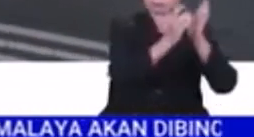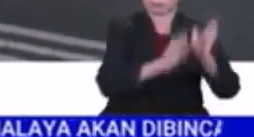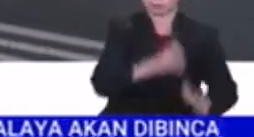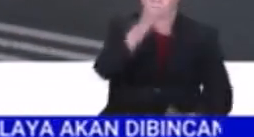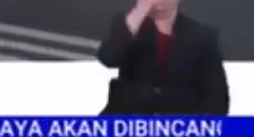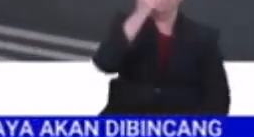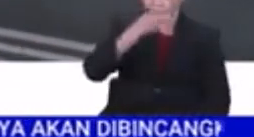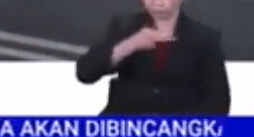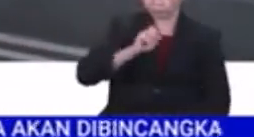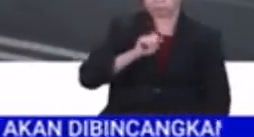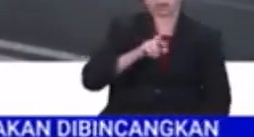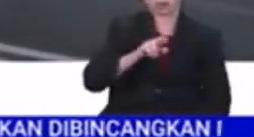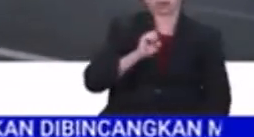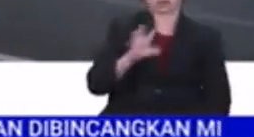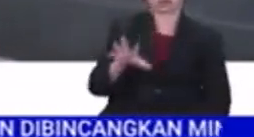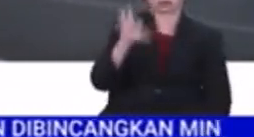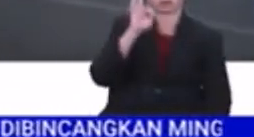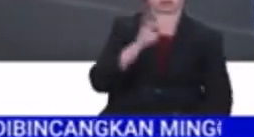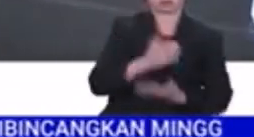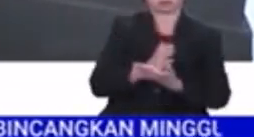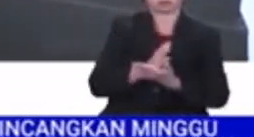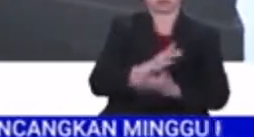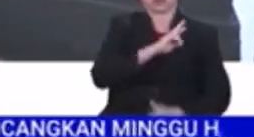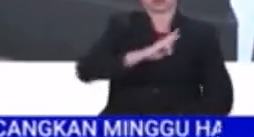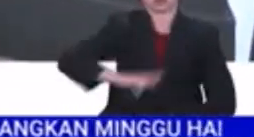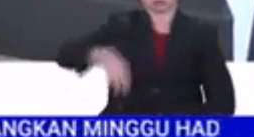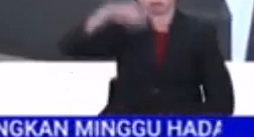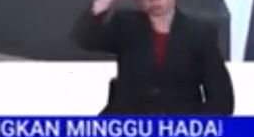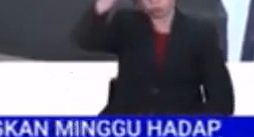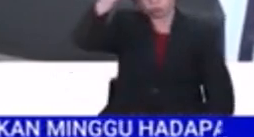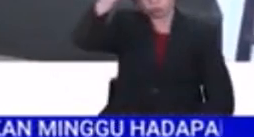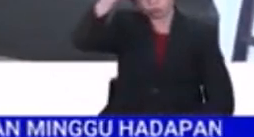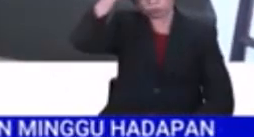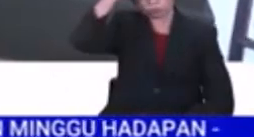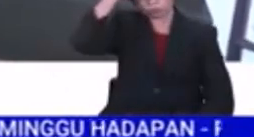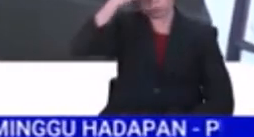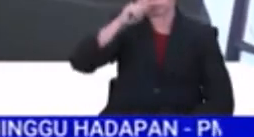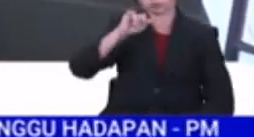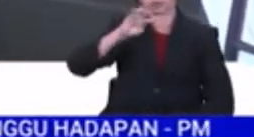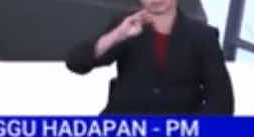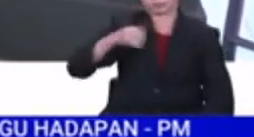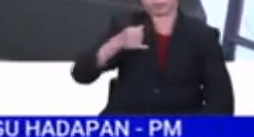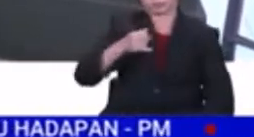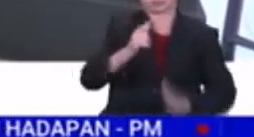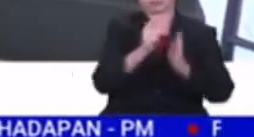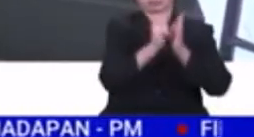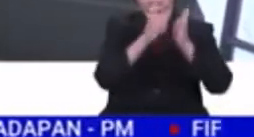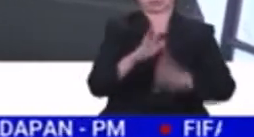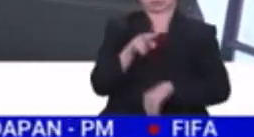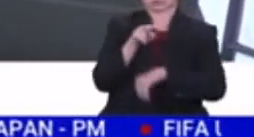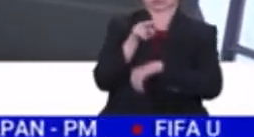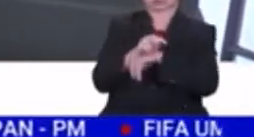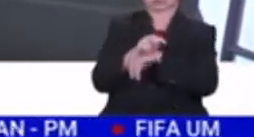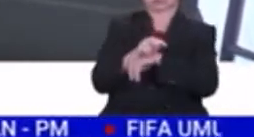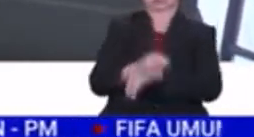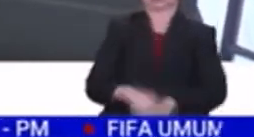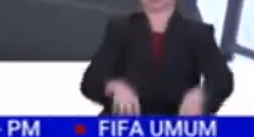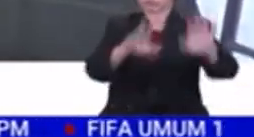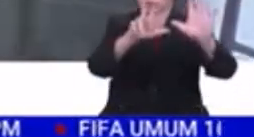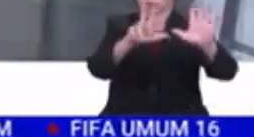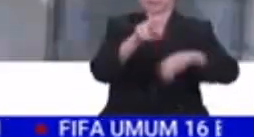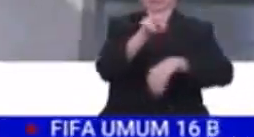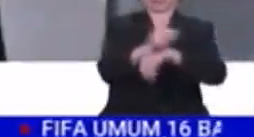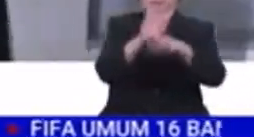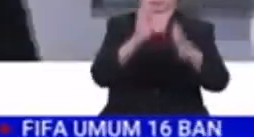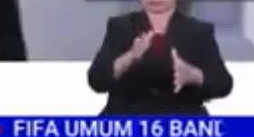Khairul Anwar Ahmad ia dilantik oleh pemangku Raja Johor tunggu Ismail Sultan Ibrahim selaku peguam pemerhati delapan saksi